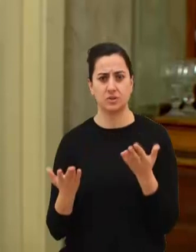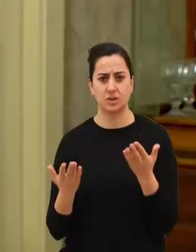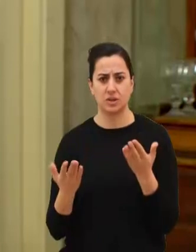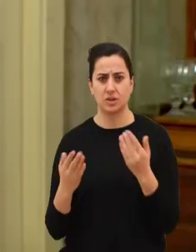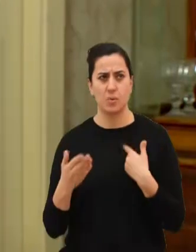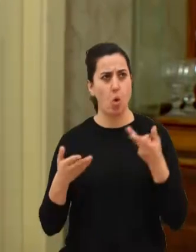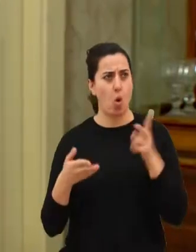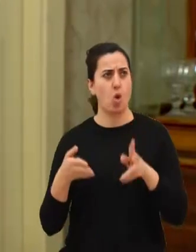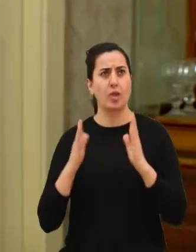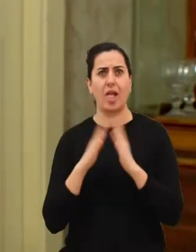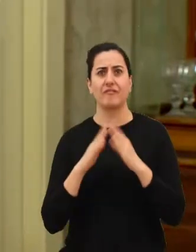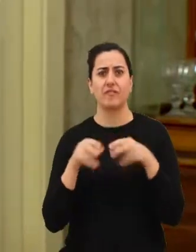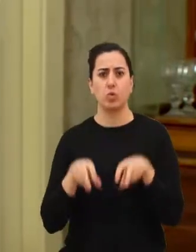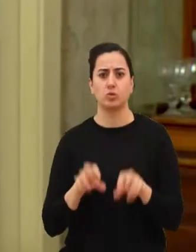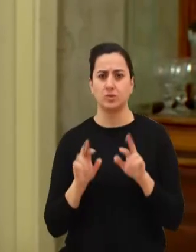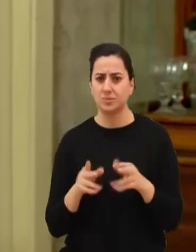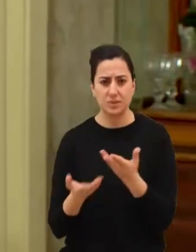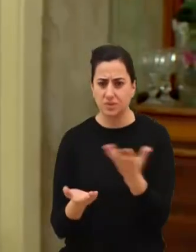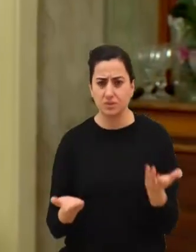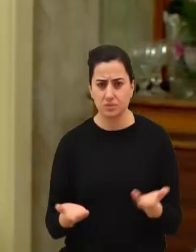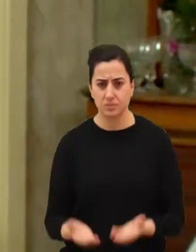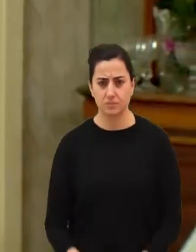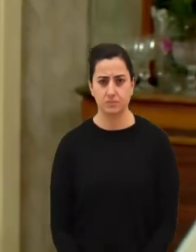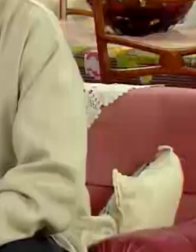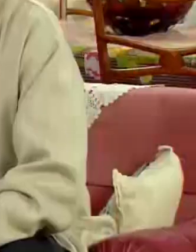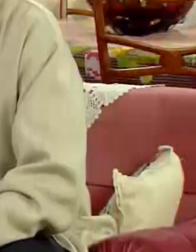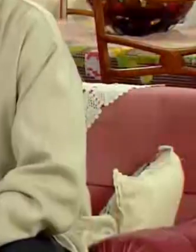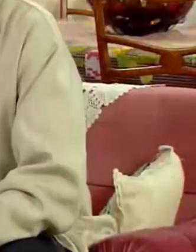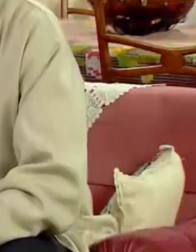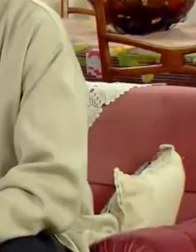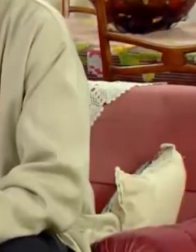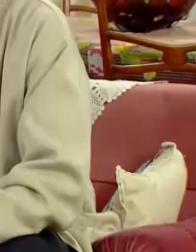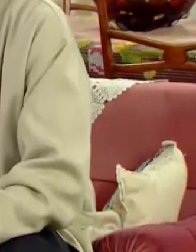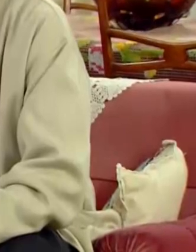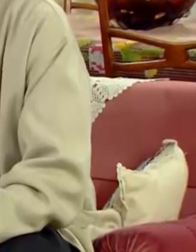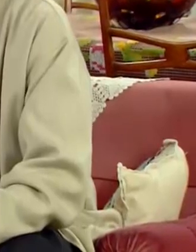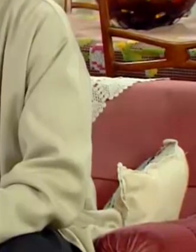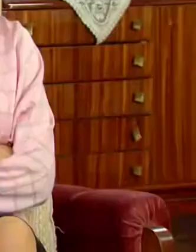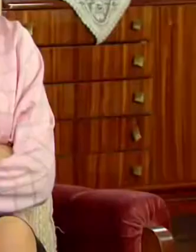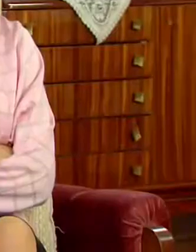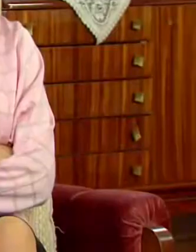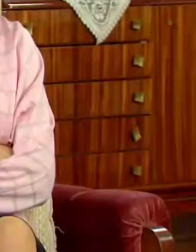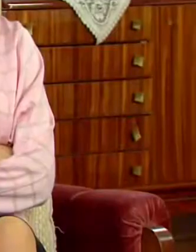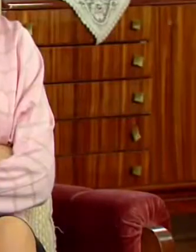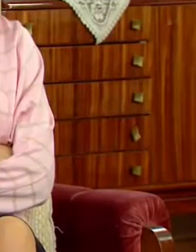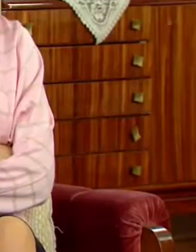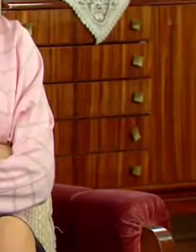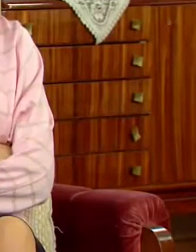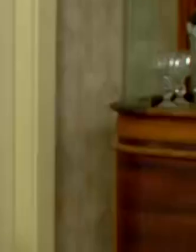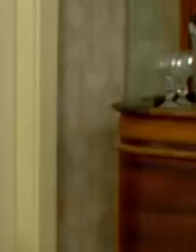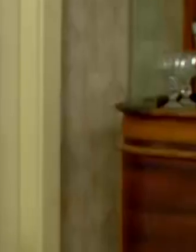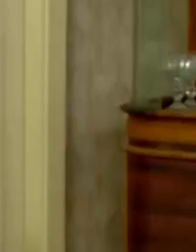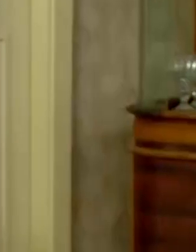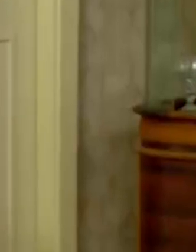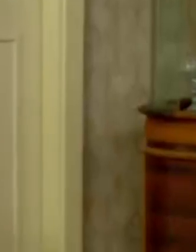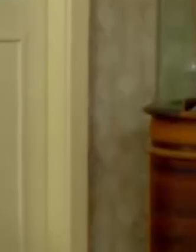Sanki cenaze evi. Ne oluyorsunuz more? Fatoğan'a gülesi gelen Ahmet Gülden'e bakarak güldü.